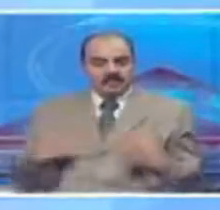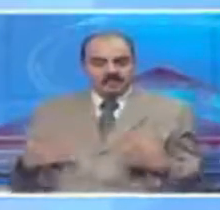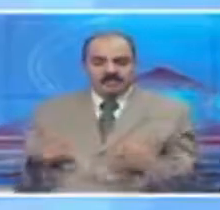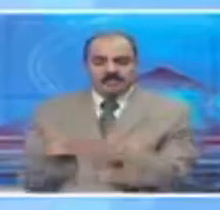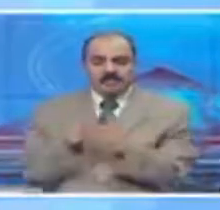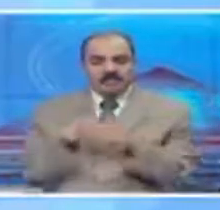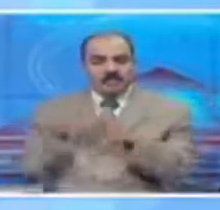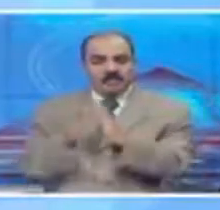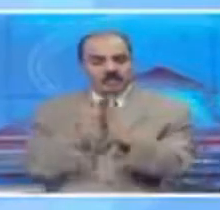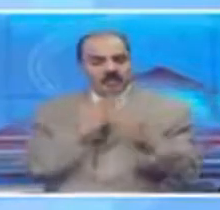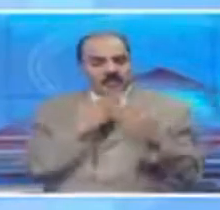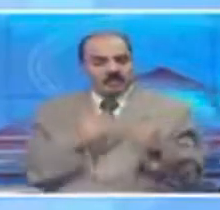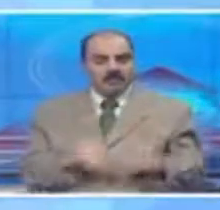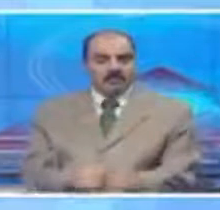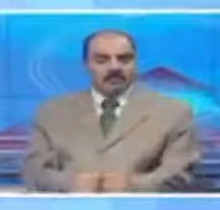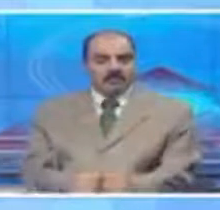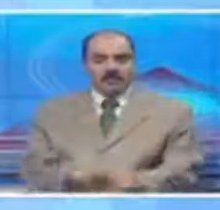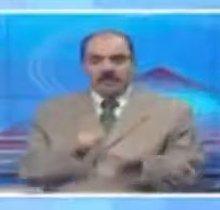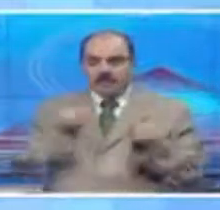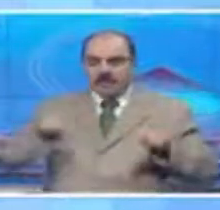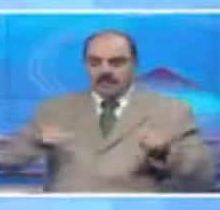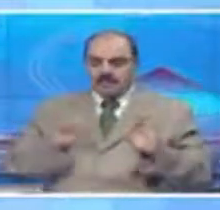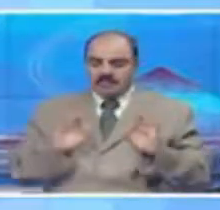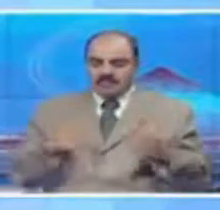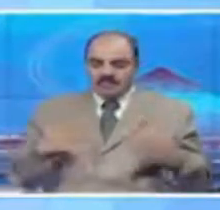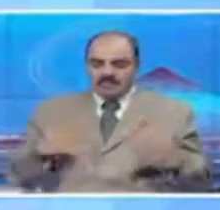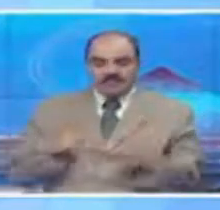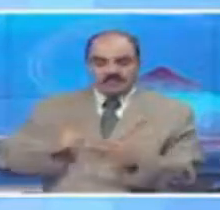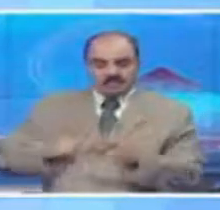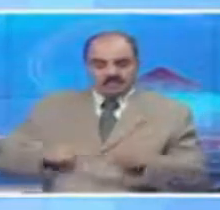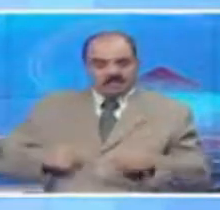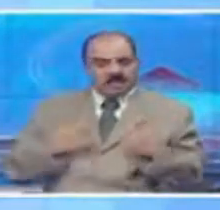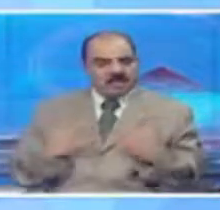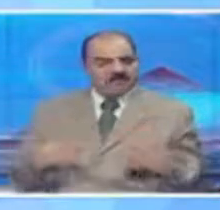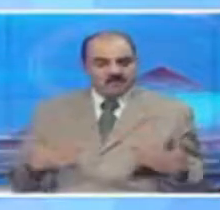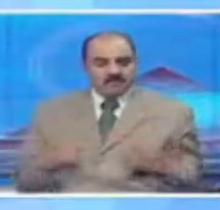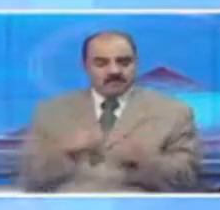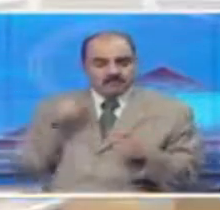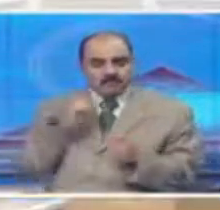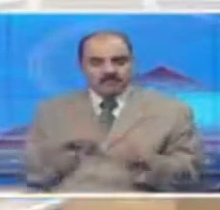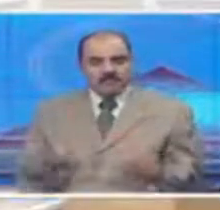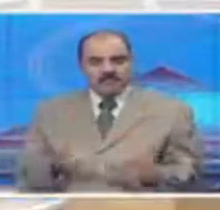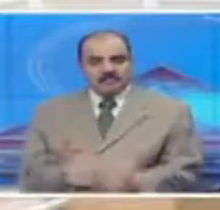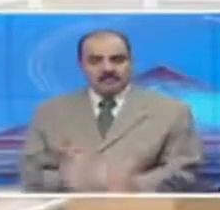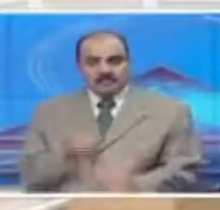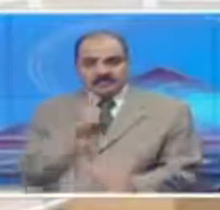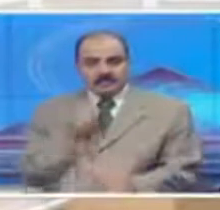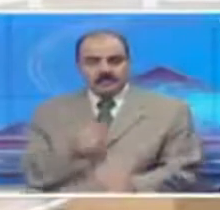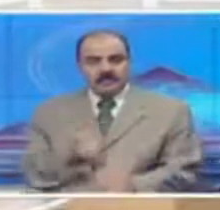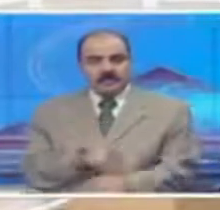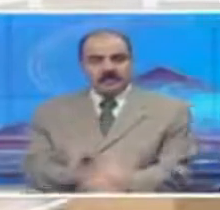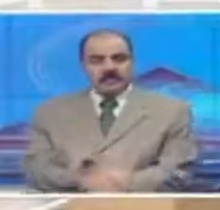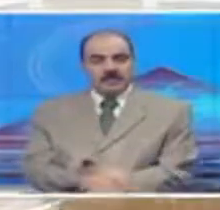موفرة كل حاجة للناشرين، المساحات كل حاجة بسهولة، والتعاقد بسهولة، وكل حاجة تمام. يعني السنة هذه في عندنا